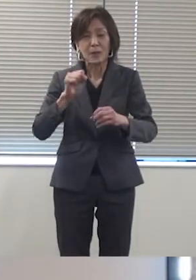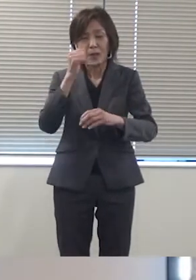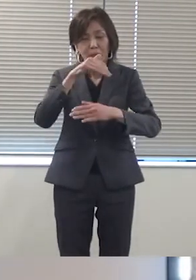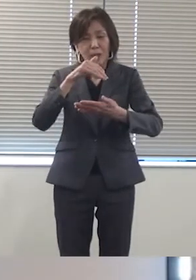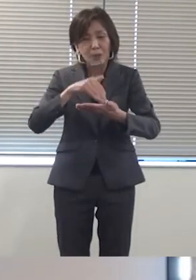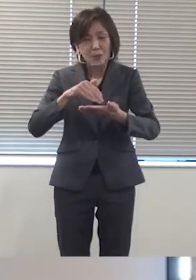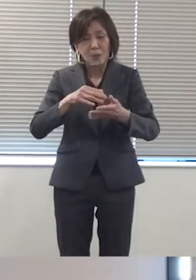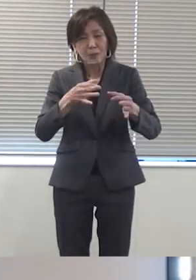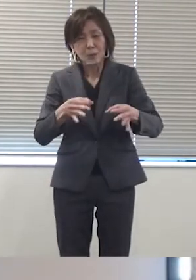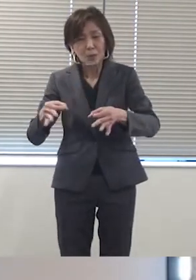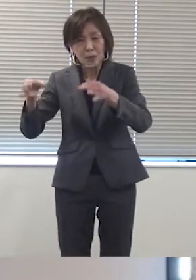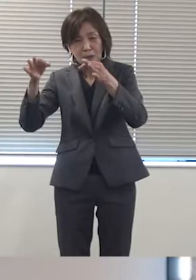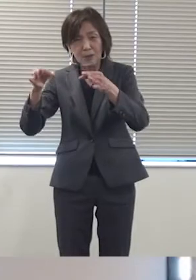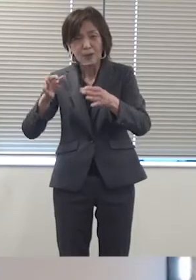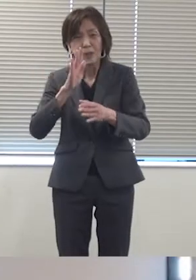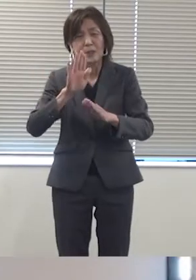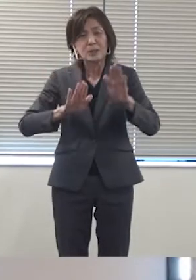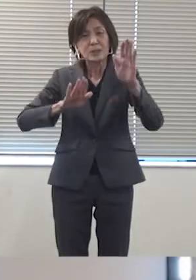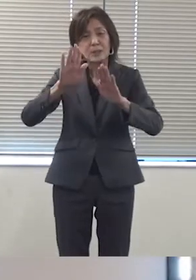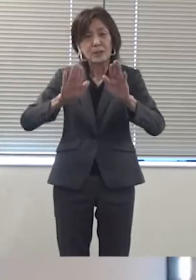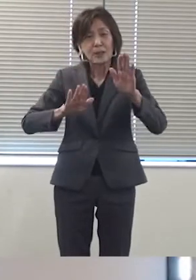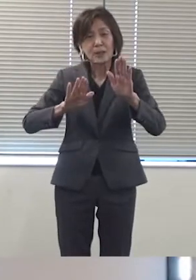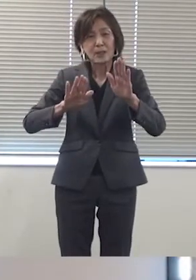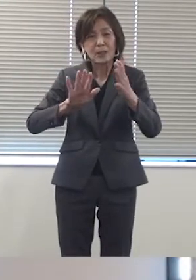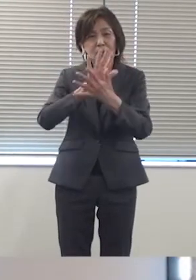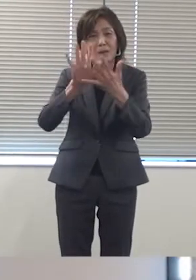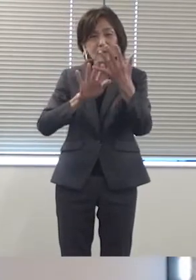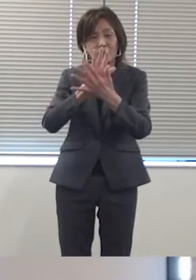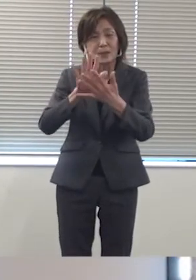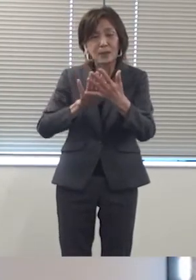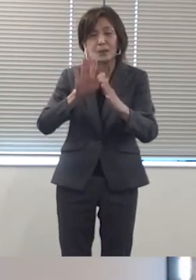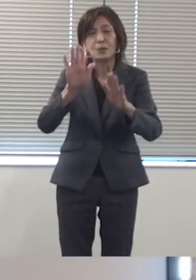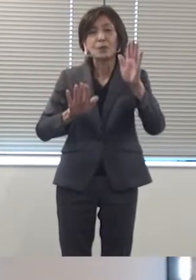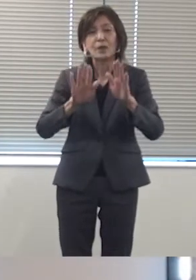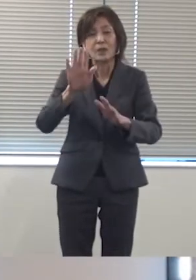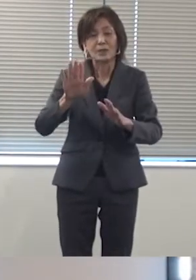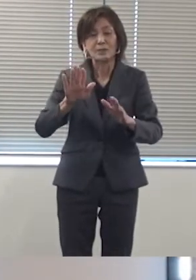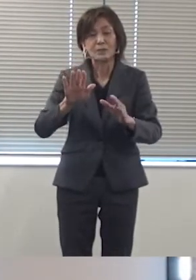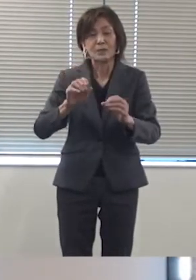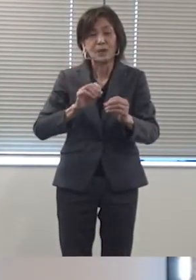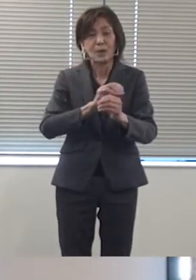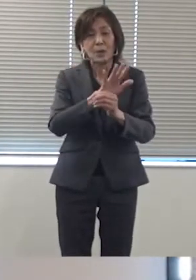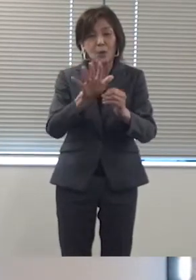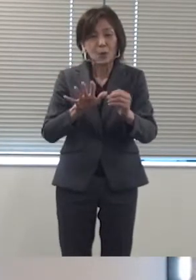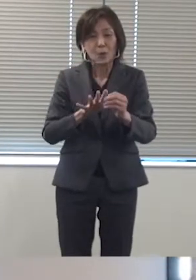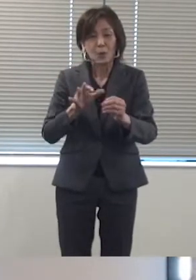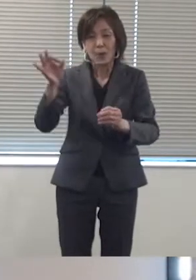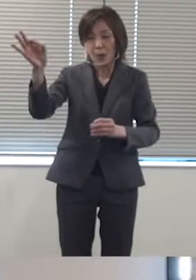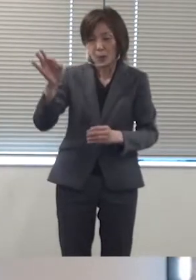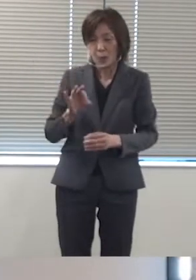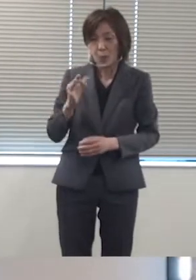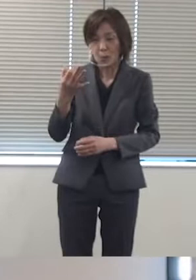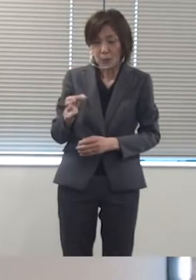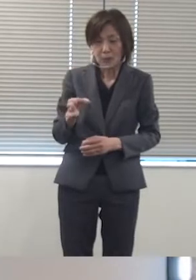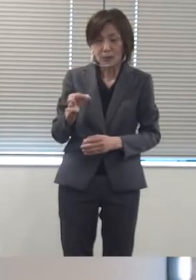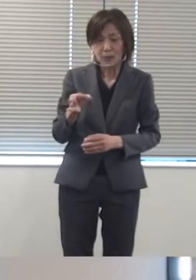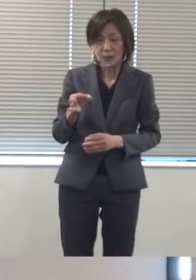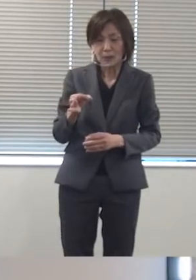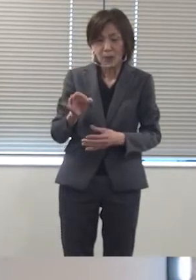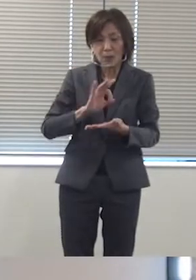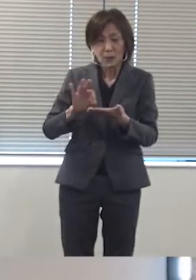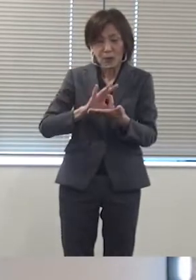今度の臨時交付金活用した事業でいうと、若干は増加してますけど、顕著に影響はあられ ない。これカルポートなん